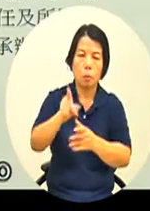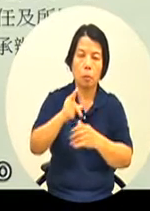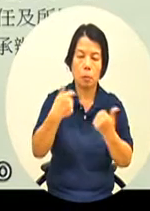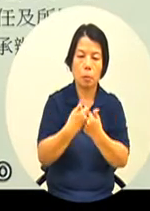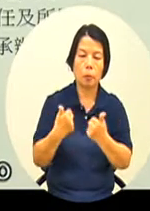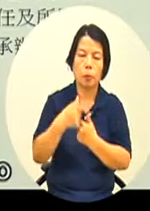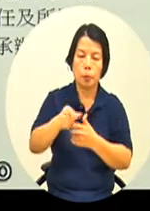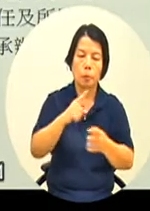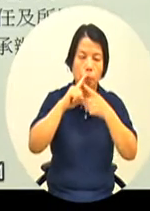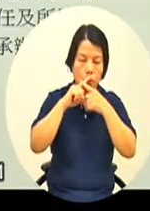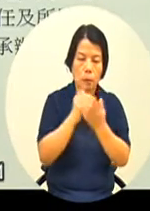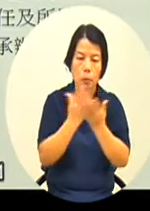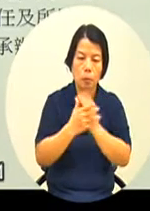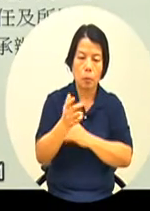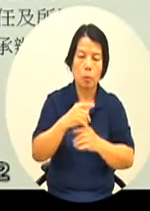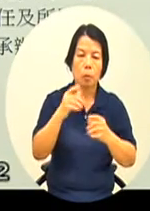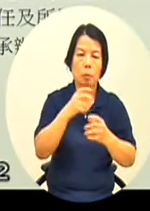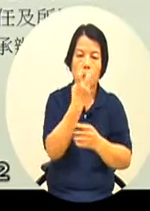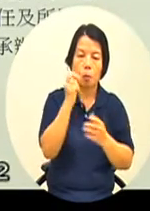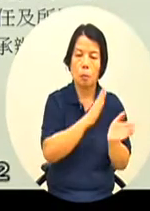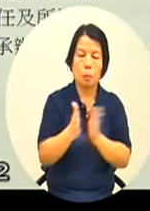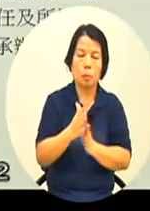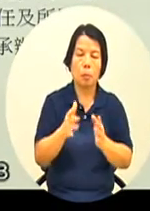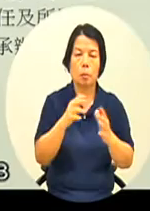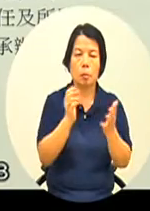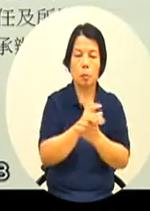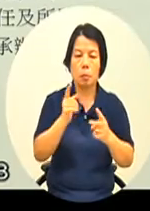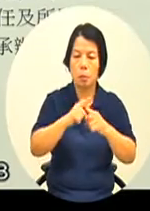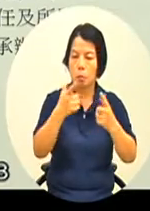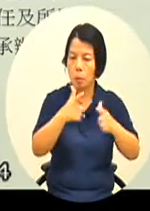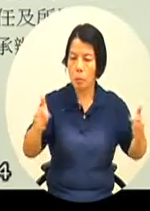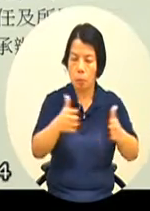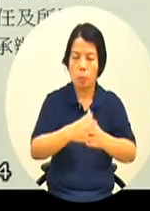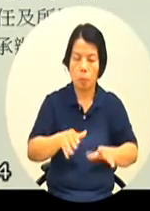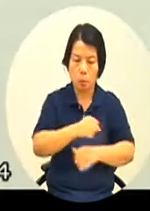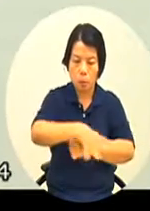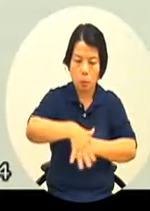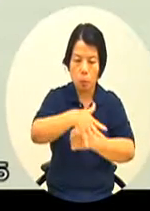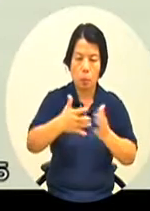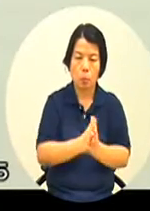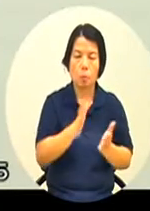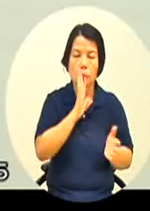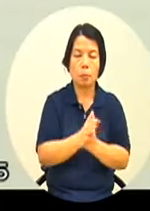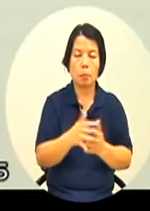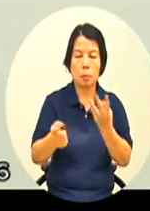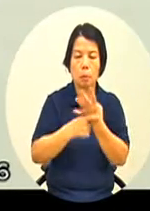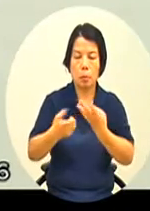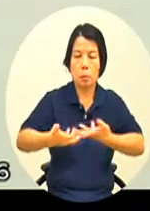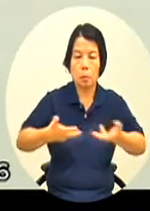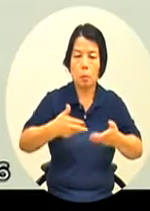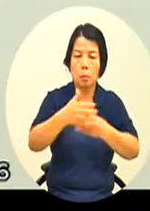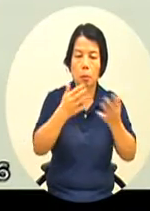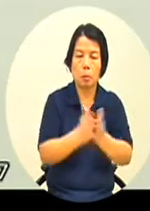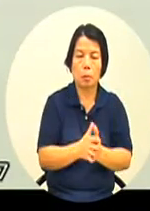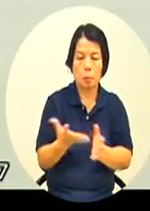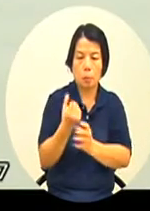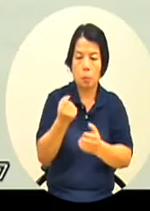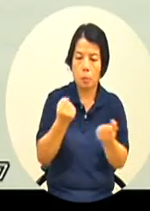科、秘书室、人事管理员及会计员等，组织系统及业务执掌均请参阅图表。